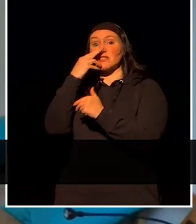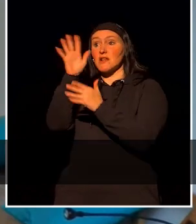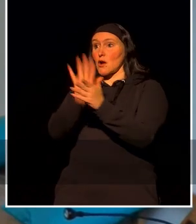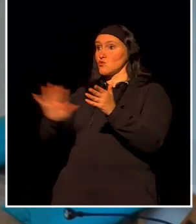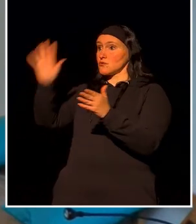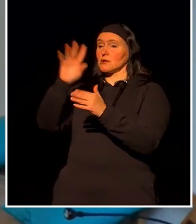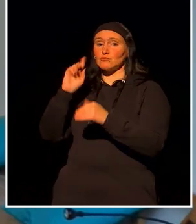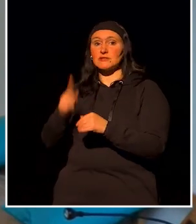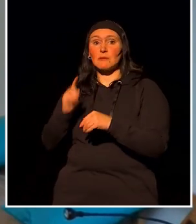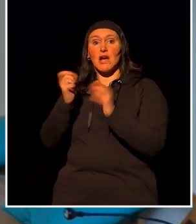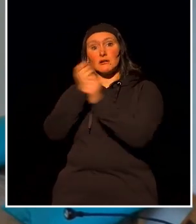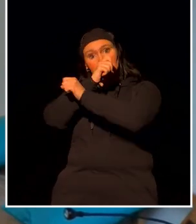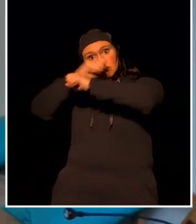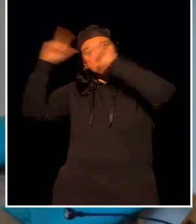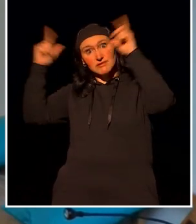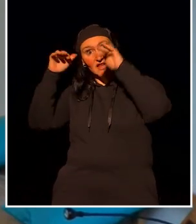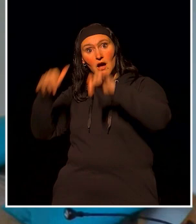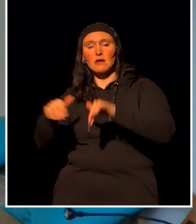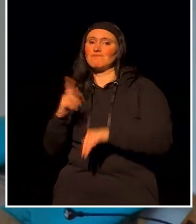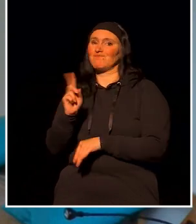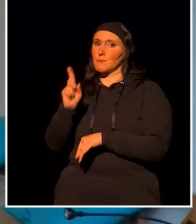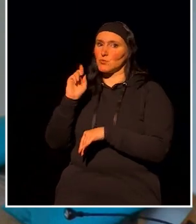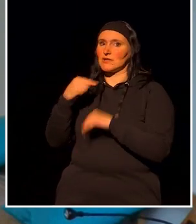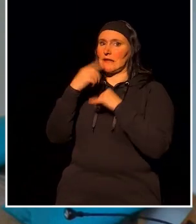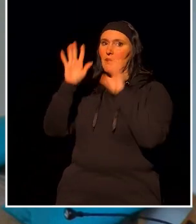muss. Nathan,